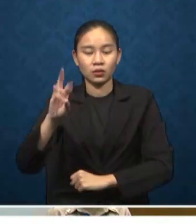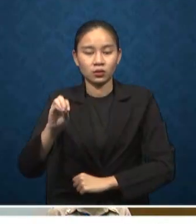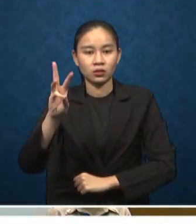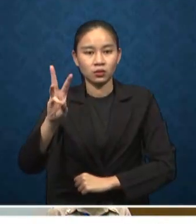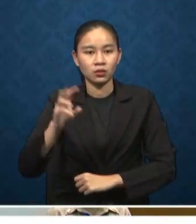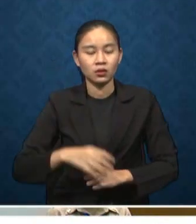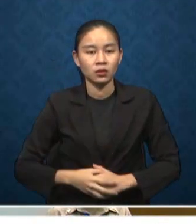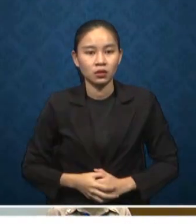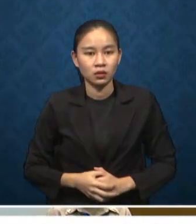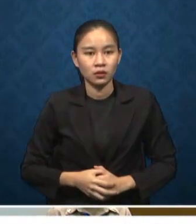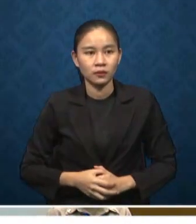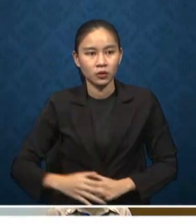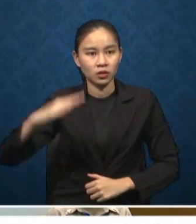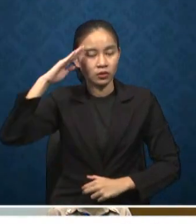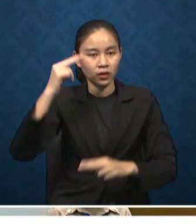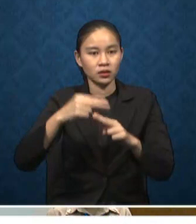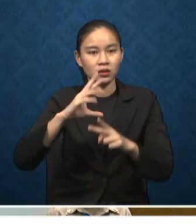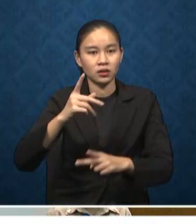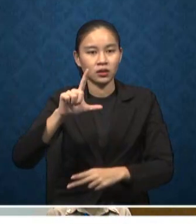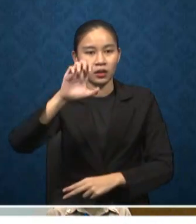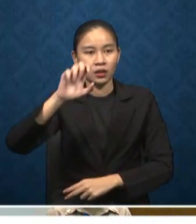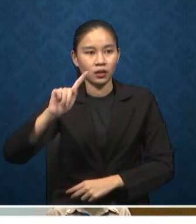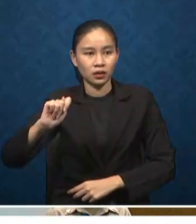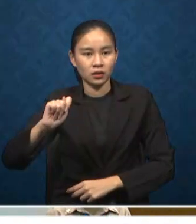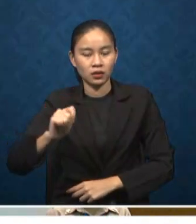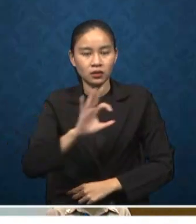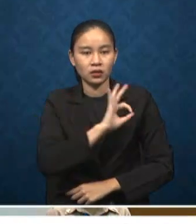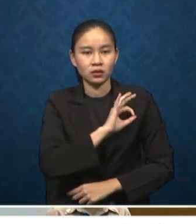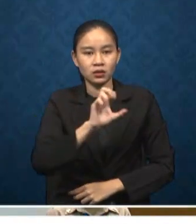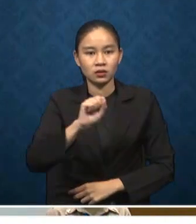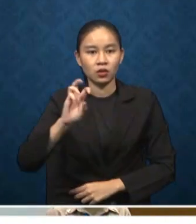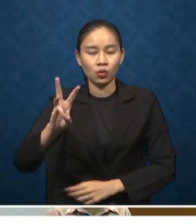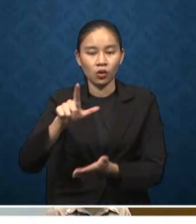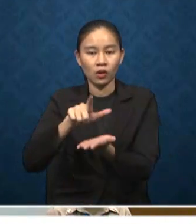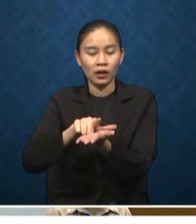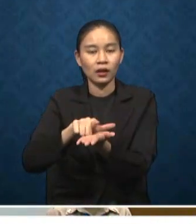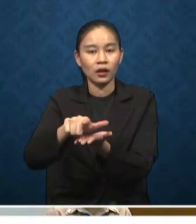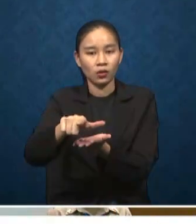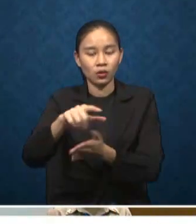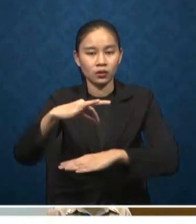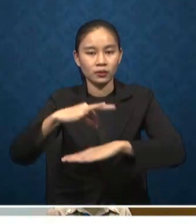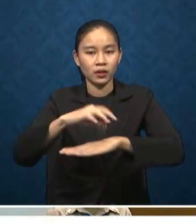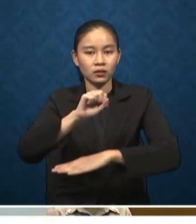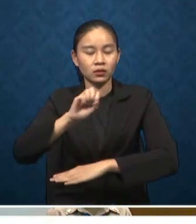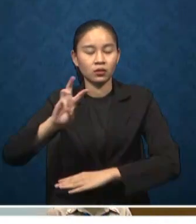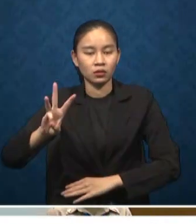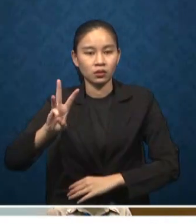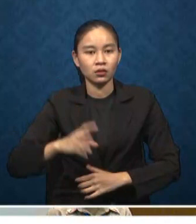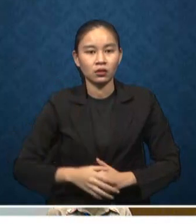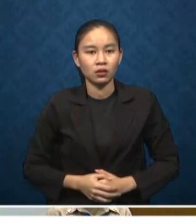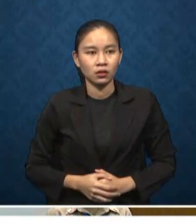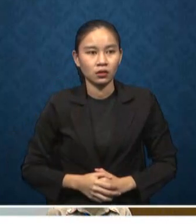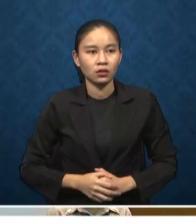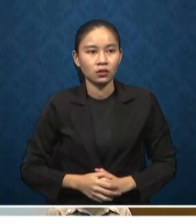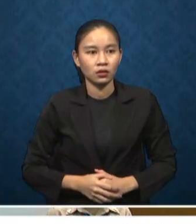เนื่องด้วยพลเอกชนิดชาสมาชิกวุฒิสภาได้ลาออกจากตำแหน่งสมาชิกวุฒิสภาจึง